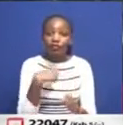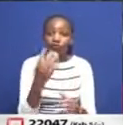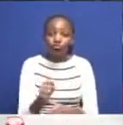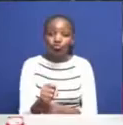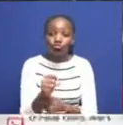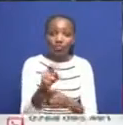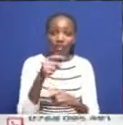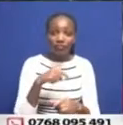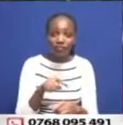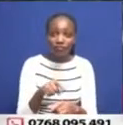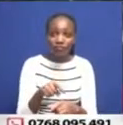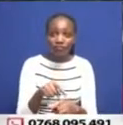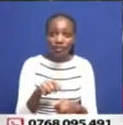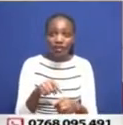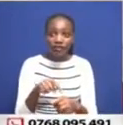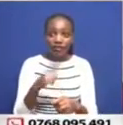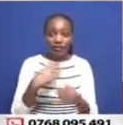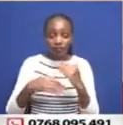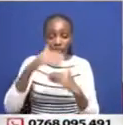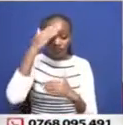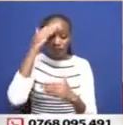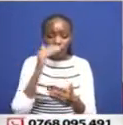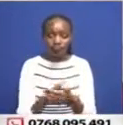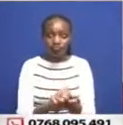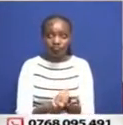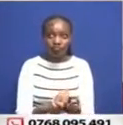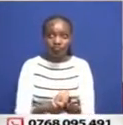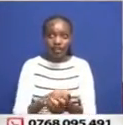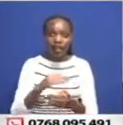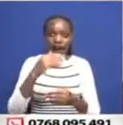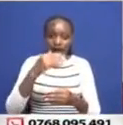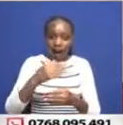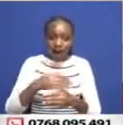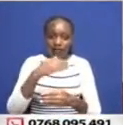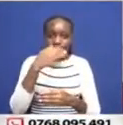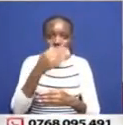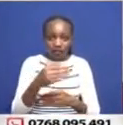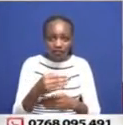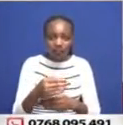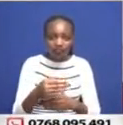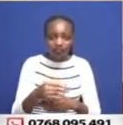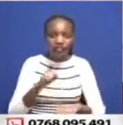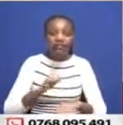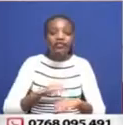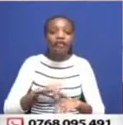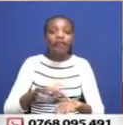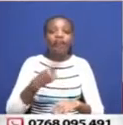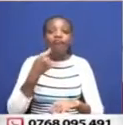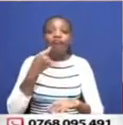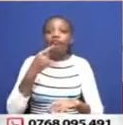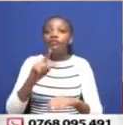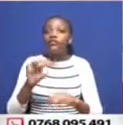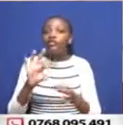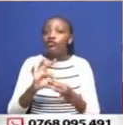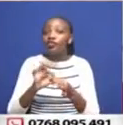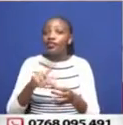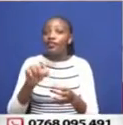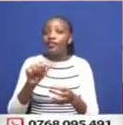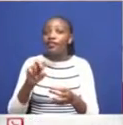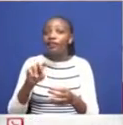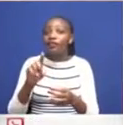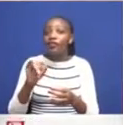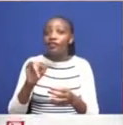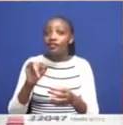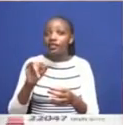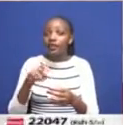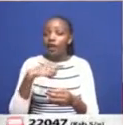hii profession ambayo nalikula kichwa. Baada ya kuimarika kiumri alijiunga na mwanamuziki Daudi Kabaka, kwa sasa ni marehemu na ambaye walikutana